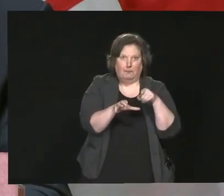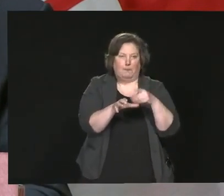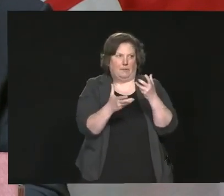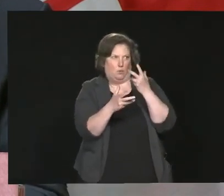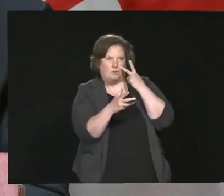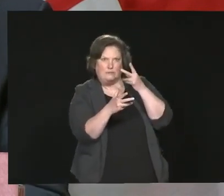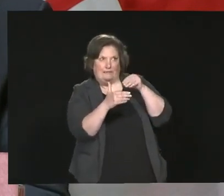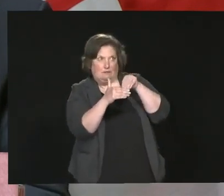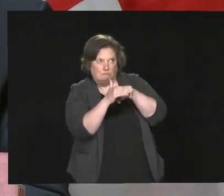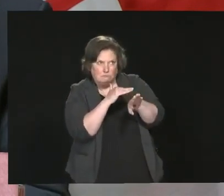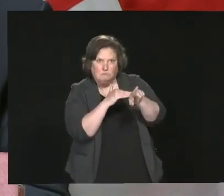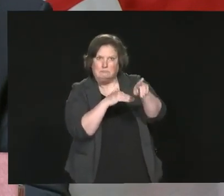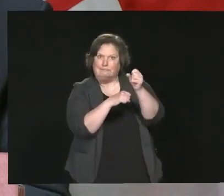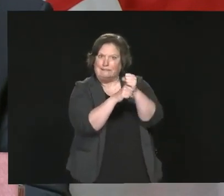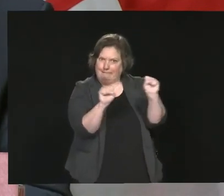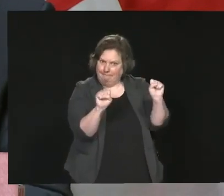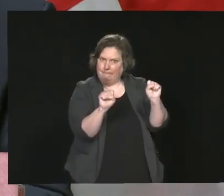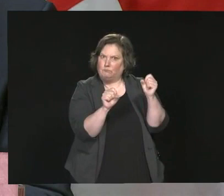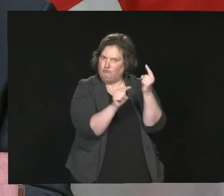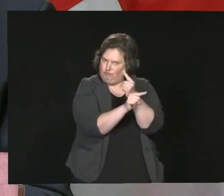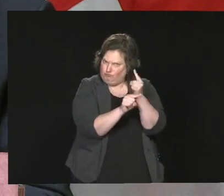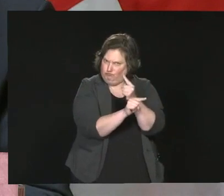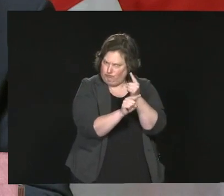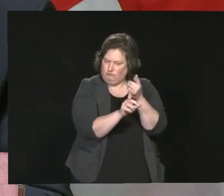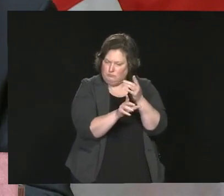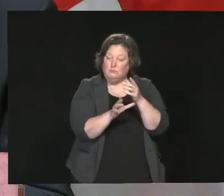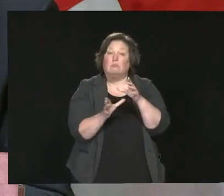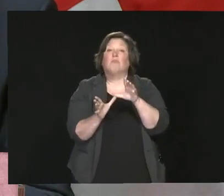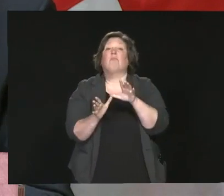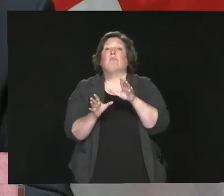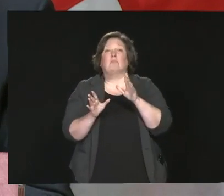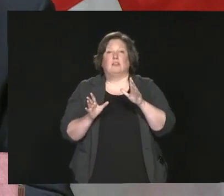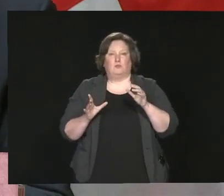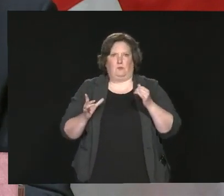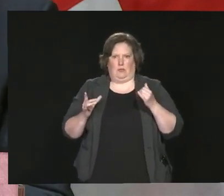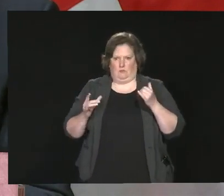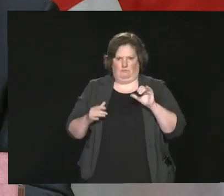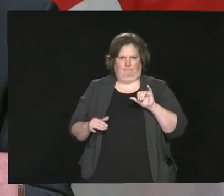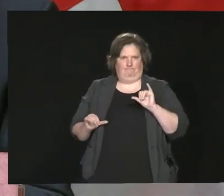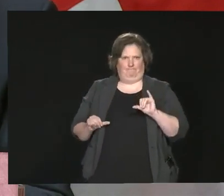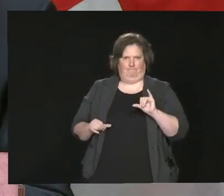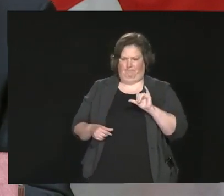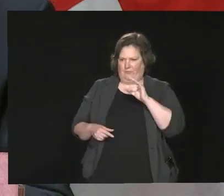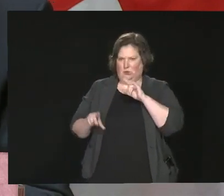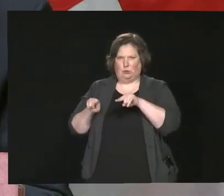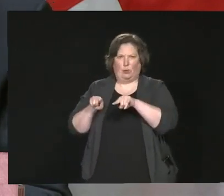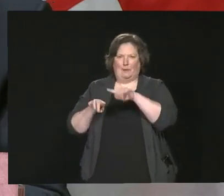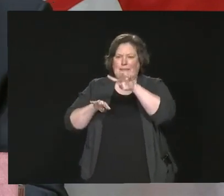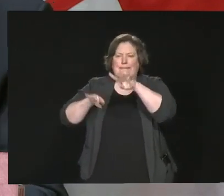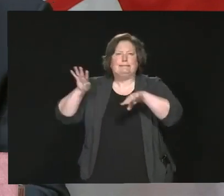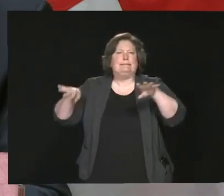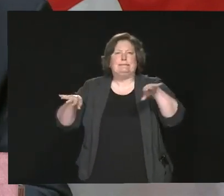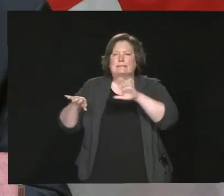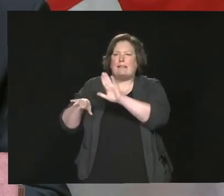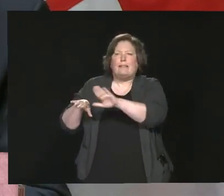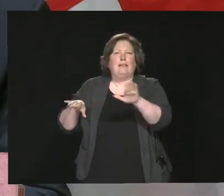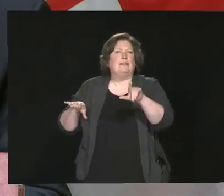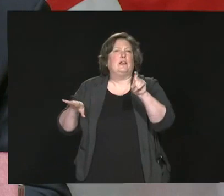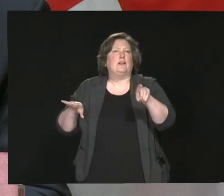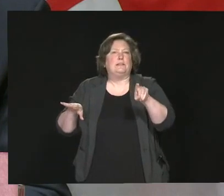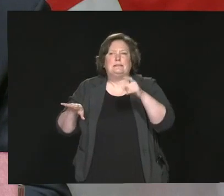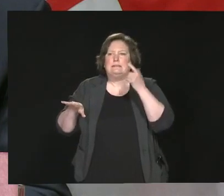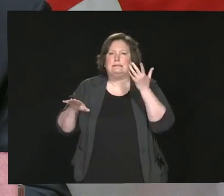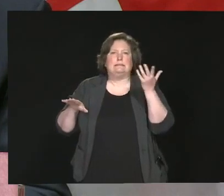reconnaître à la fois la diversité des contextes et le retour vers une croissance économique